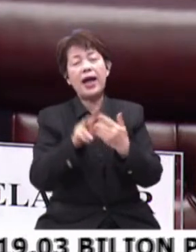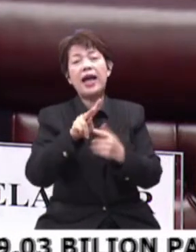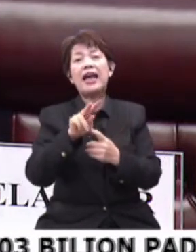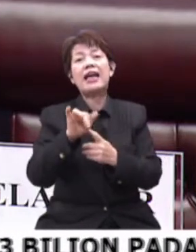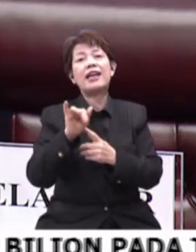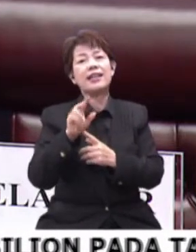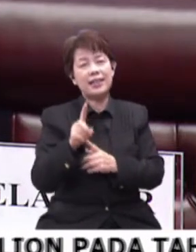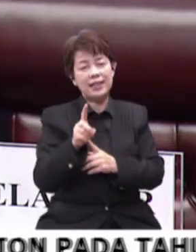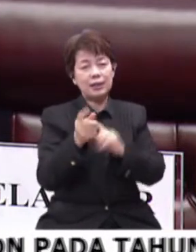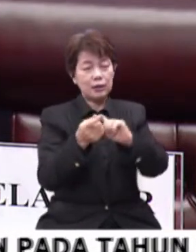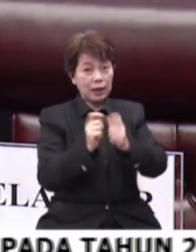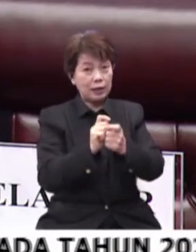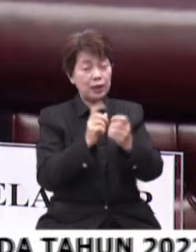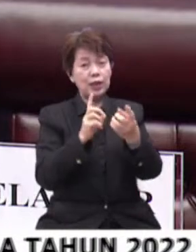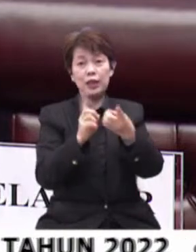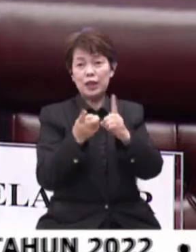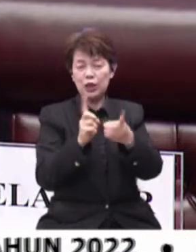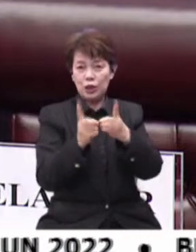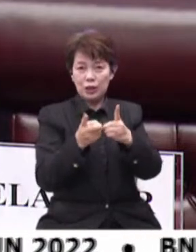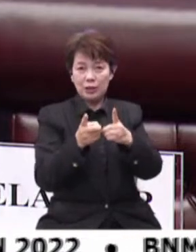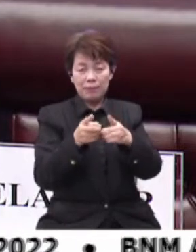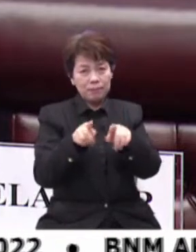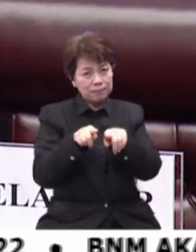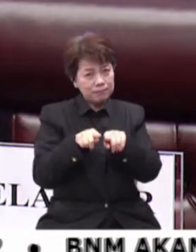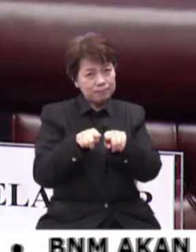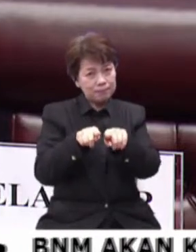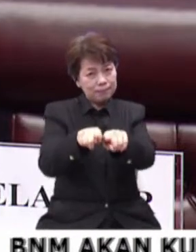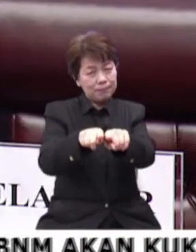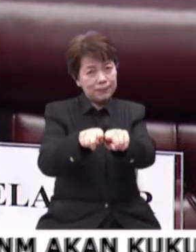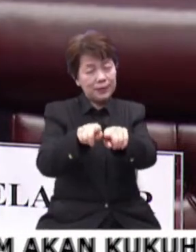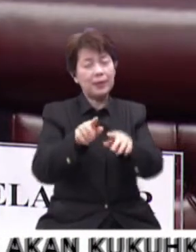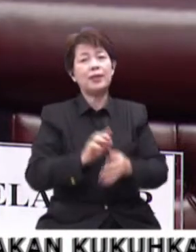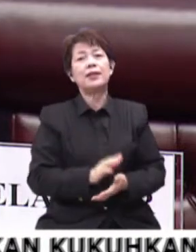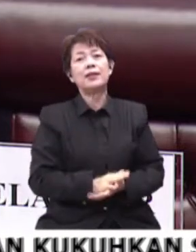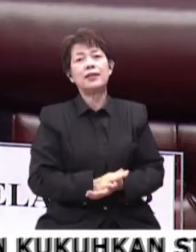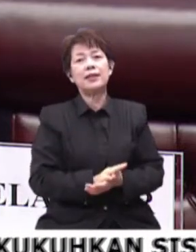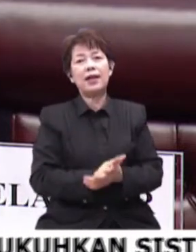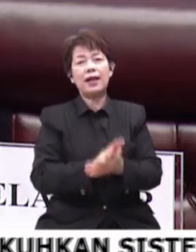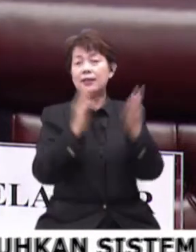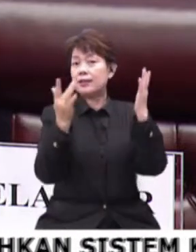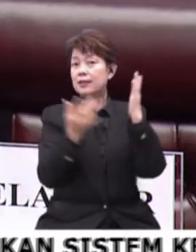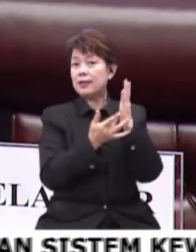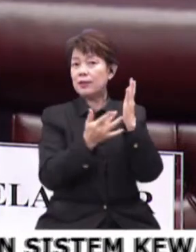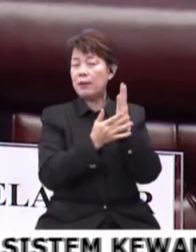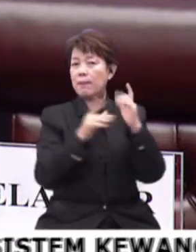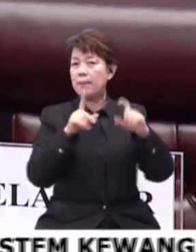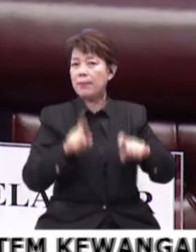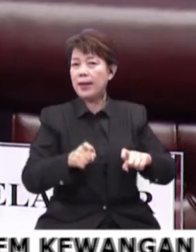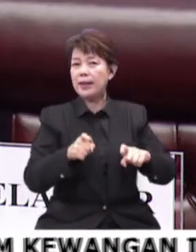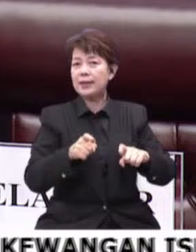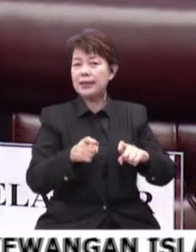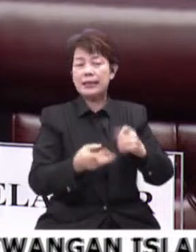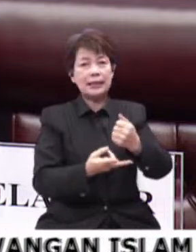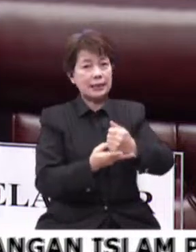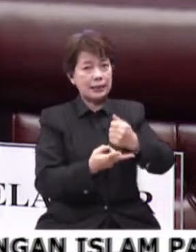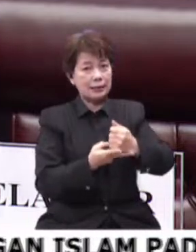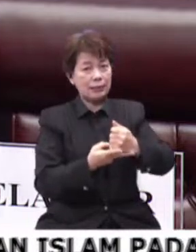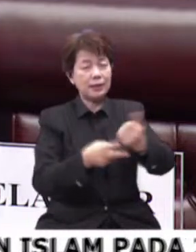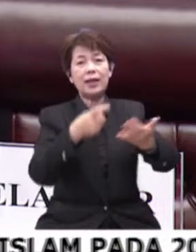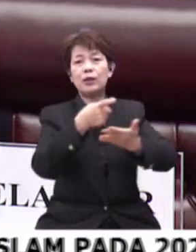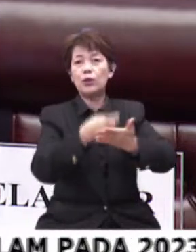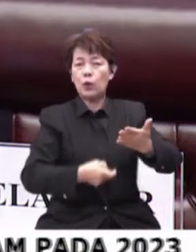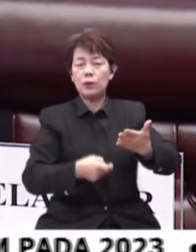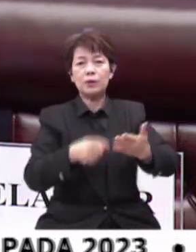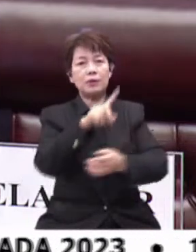Mickey digital lari dengan kemajuan teknologi yang sudah pastinya dapat menjimatkan kos terima